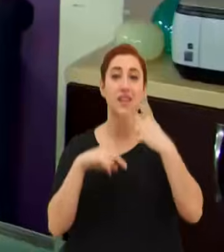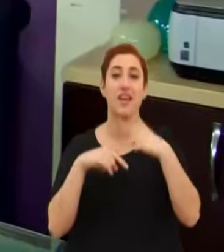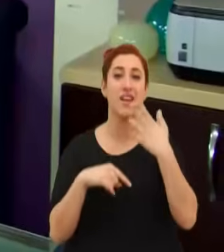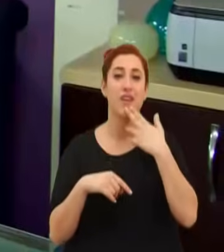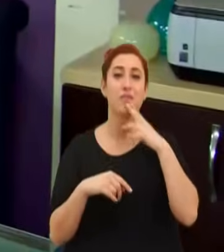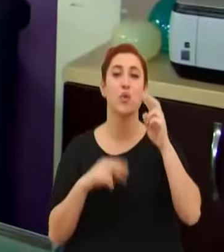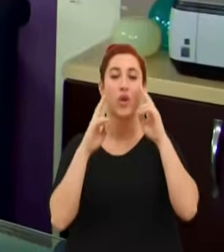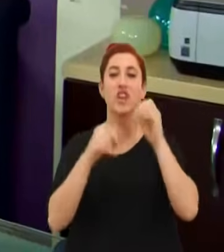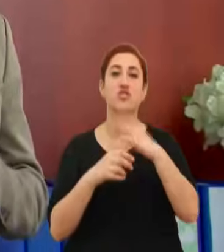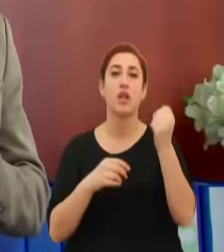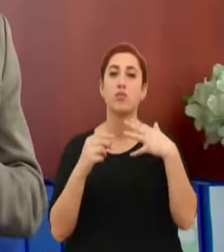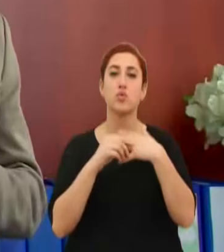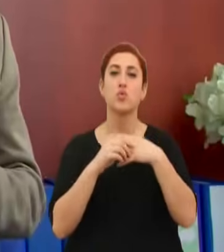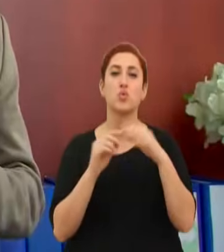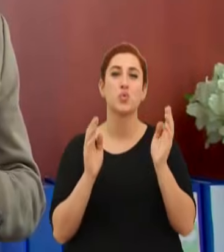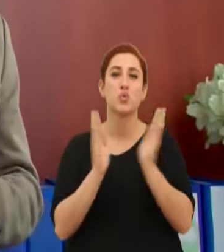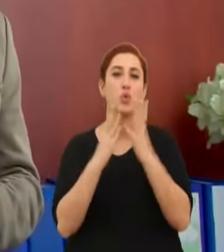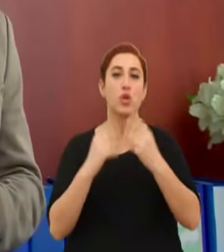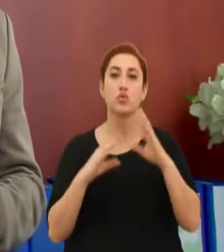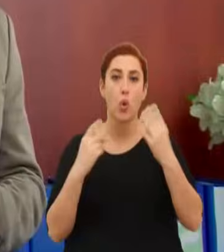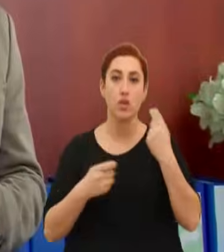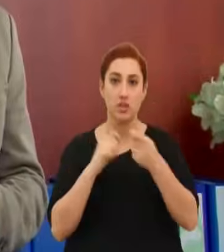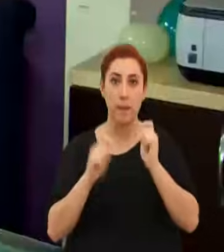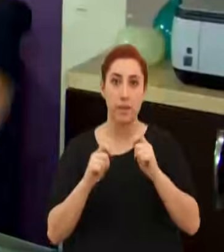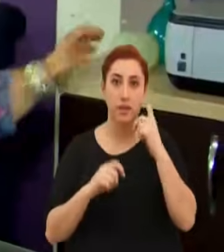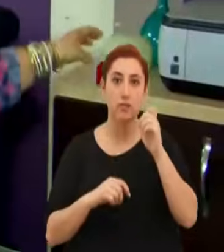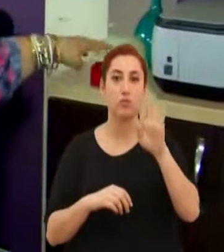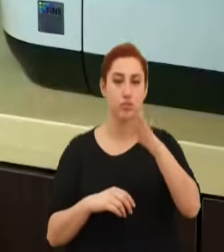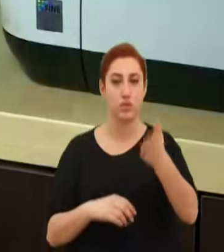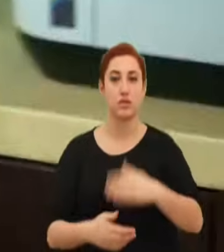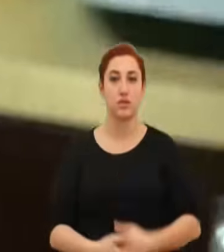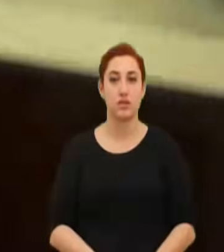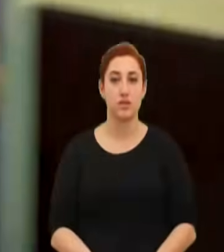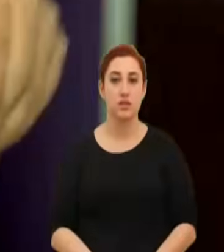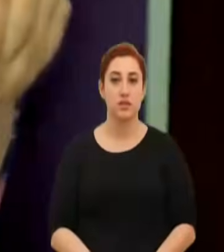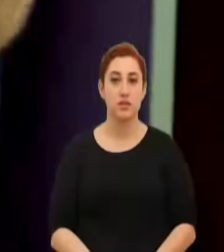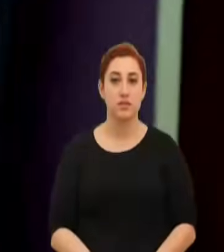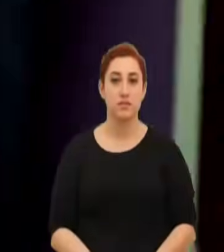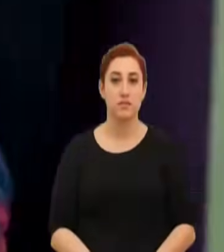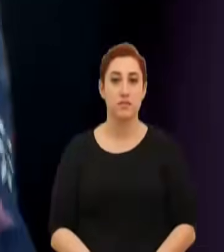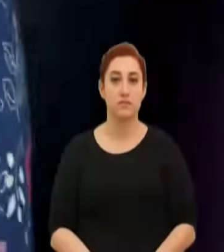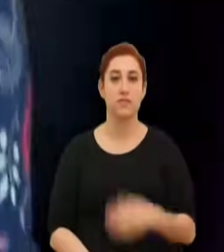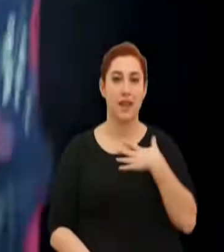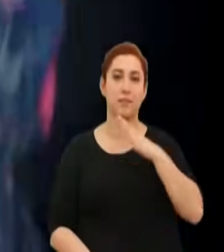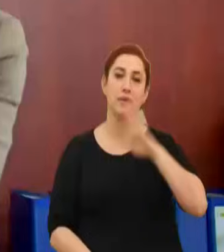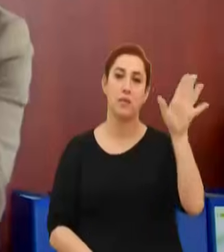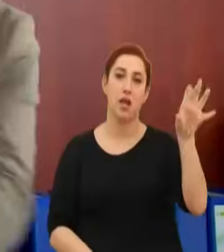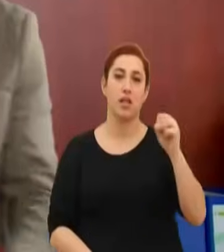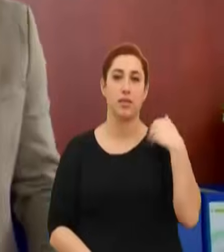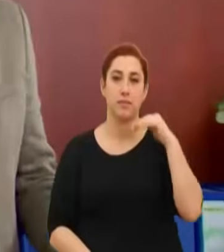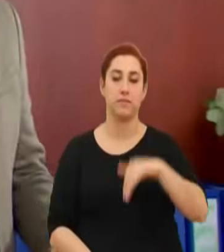Hanım, rüyam için aldığımız yüzük küçülttürülecekti. Ne oldu? Halloldu mu? Burada efendim. Bizzat gidip kendim